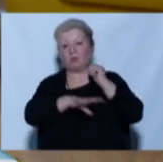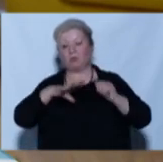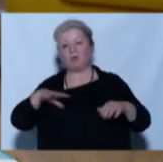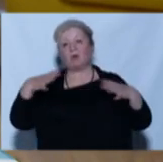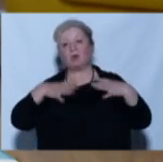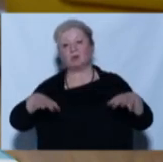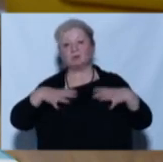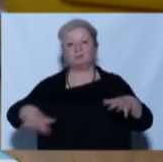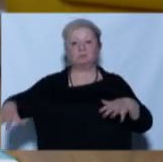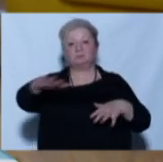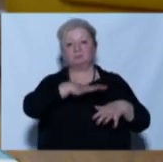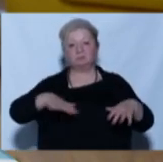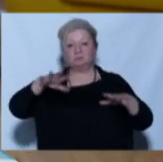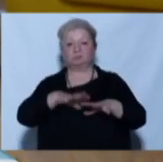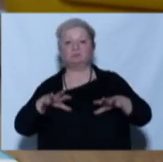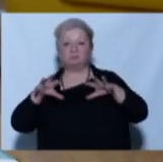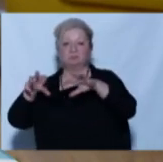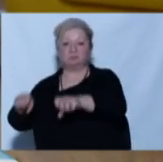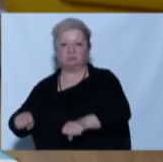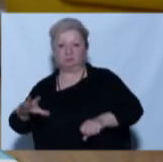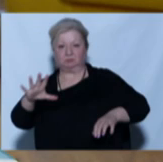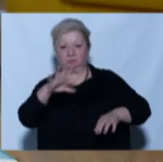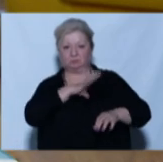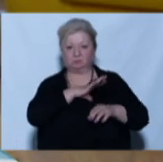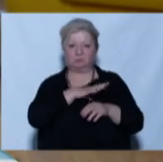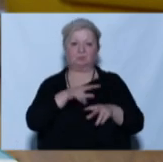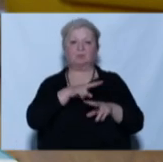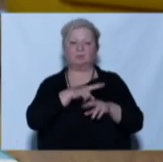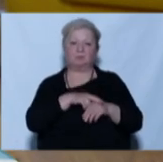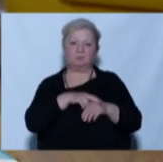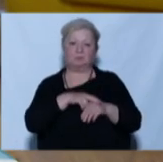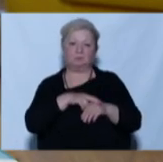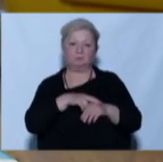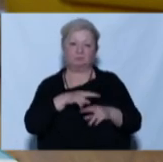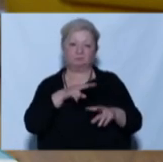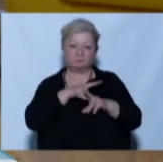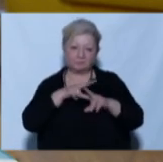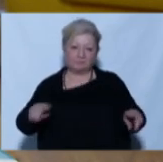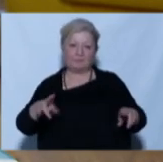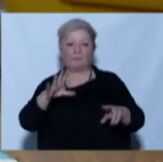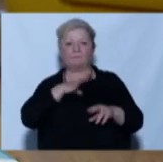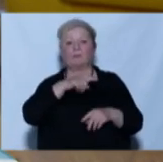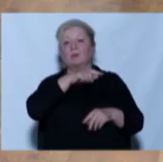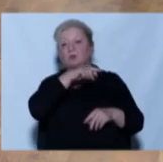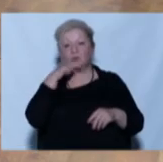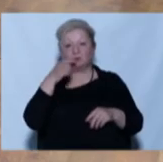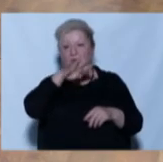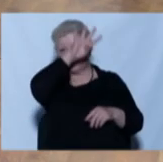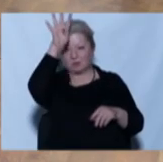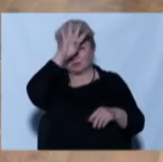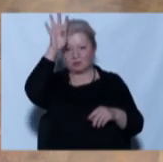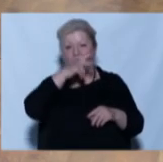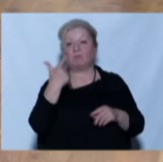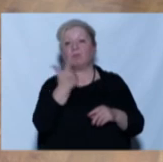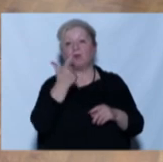მხოლოდ ყარაბახისა და ერევნის სახანოები, მაგრამ არც მათ ეწერათ დიდი ხნის დამოუკიდებლობა. რუსეთ-ირანის მეორე ომის დროს